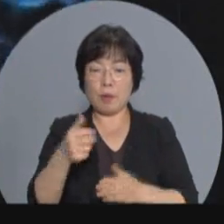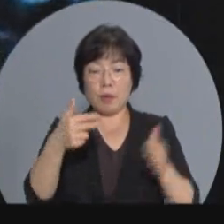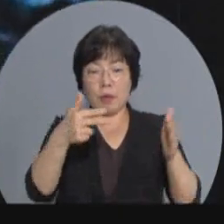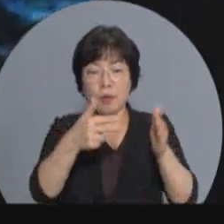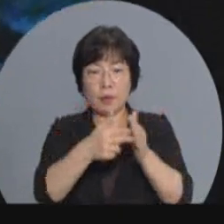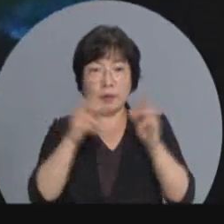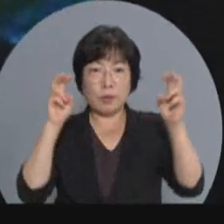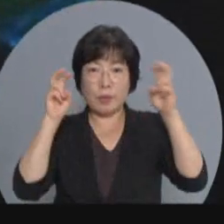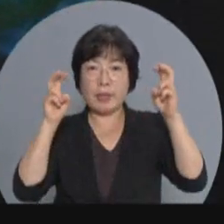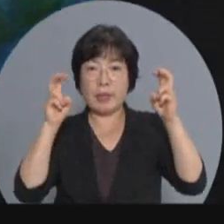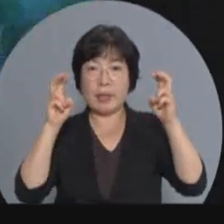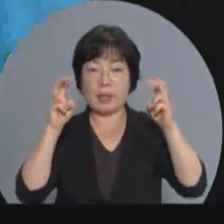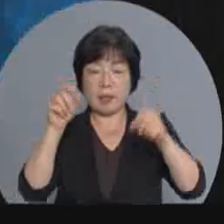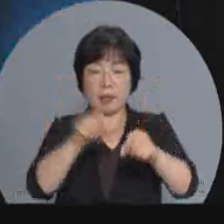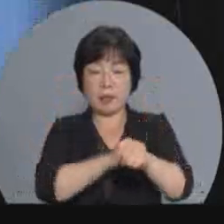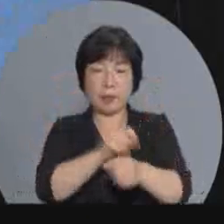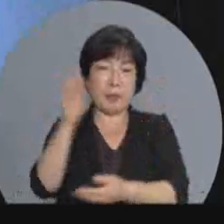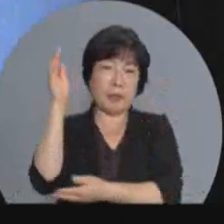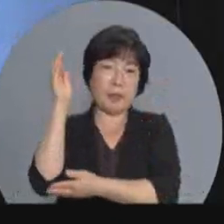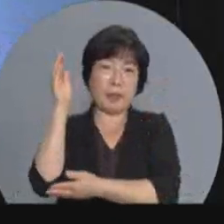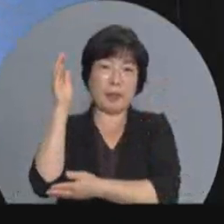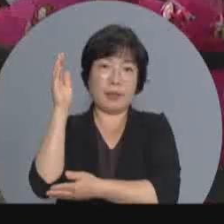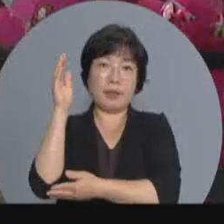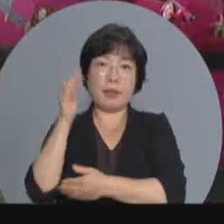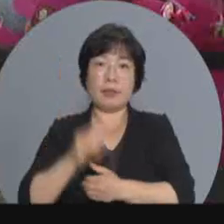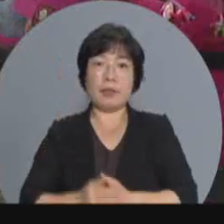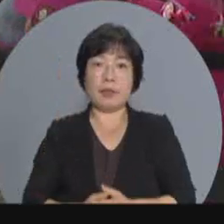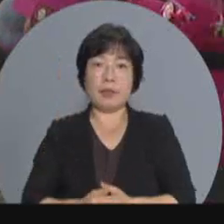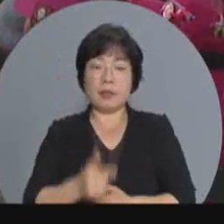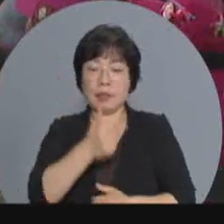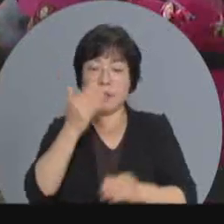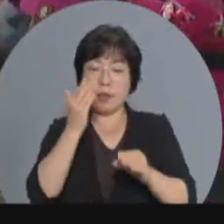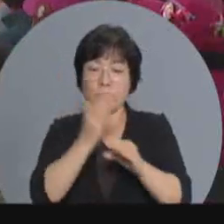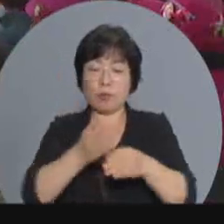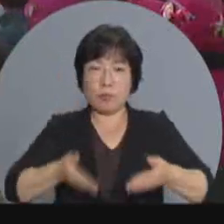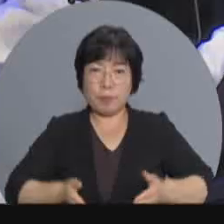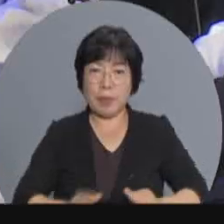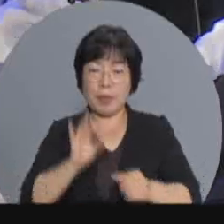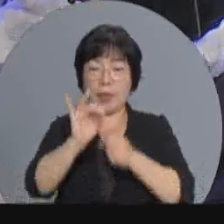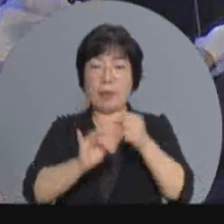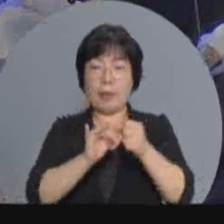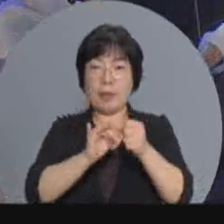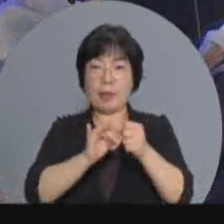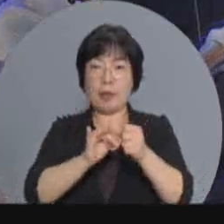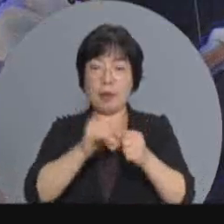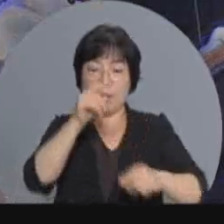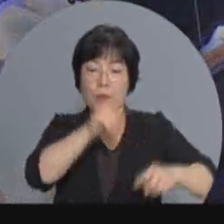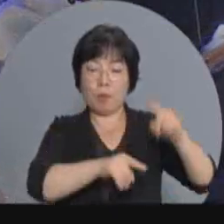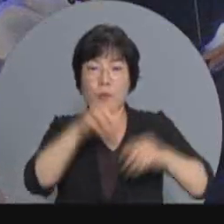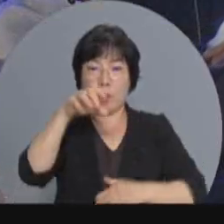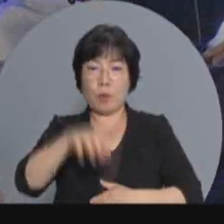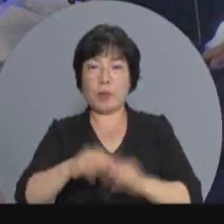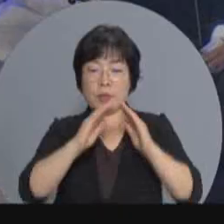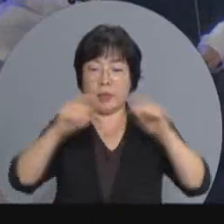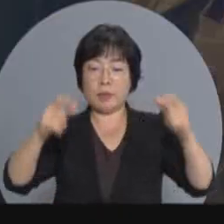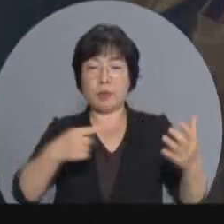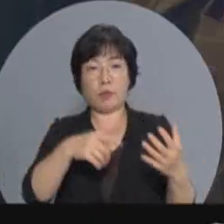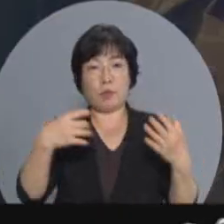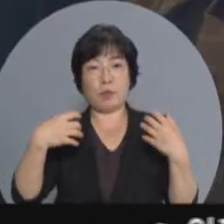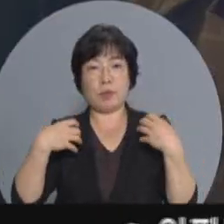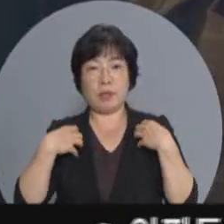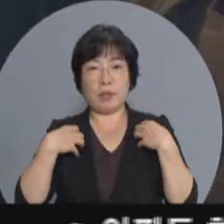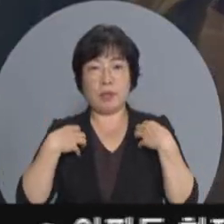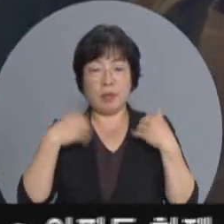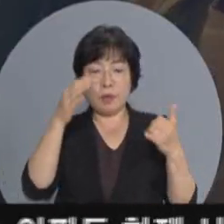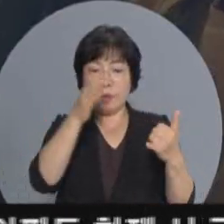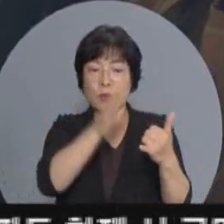세계적 석학들의 특별 강연 등이 이어집니다 김대중 탄생 100년 문화 행사로 목포에서는 전남교육청 주로